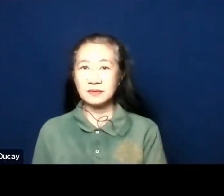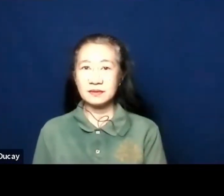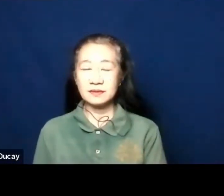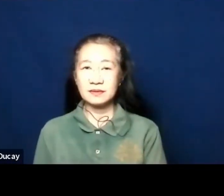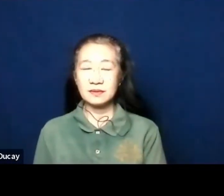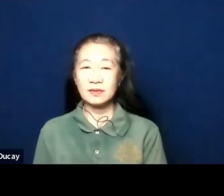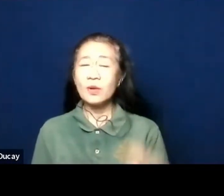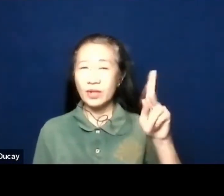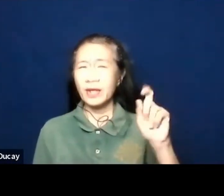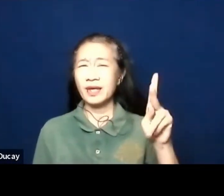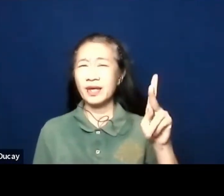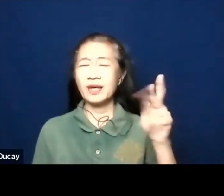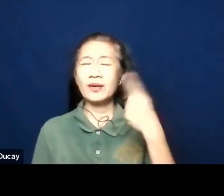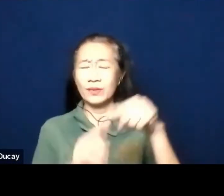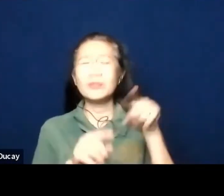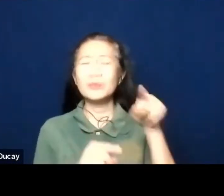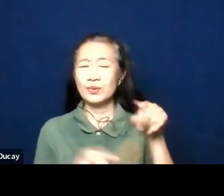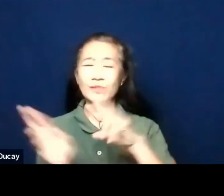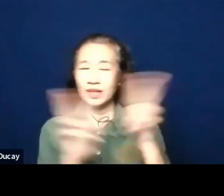Sige. Pag ready ka na.